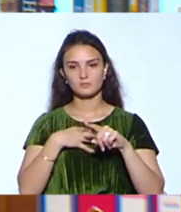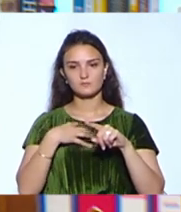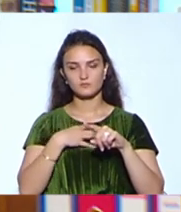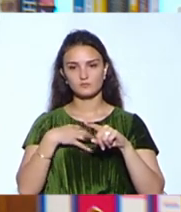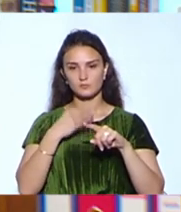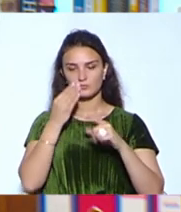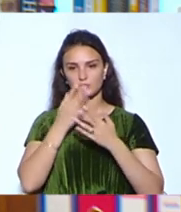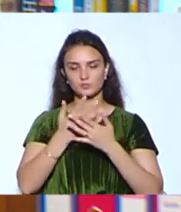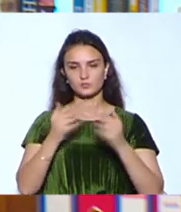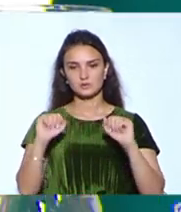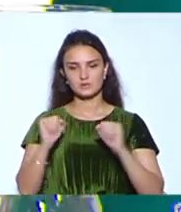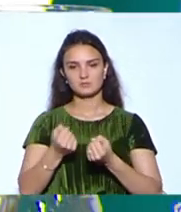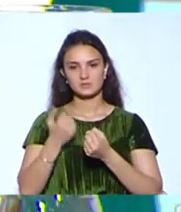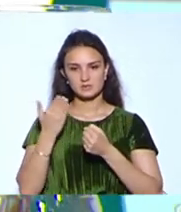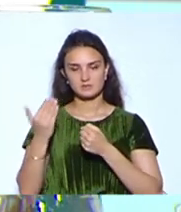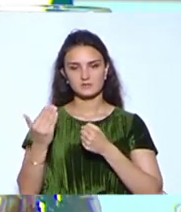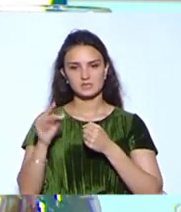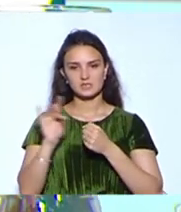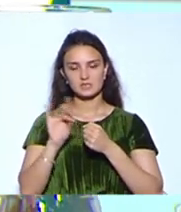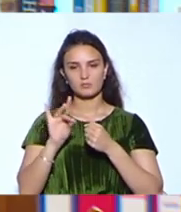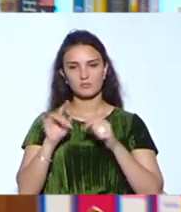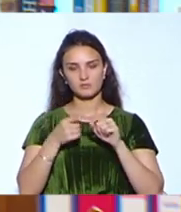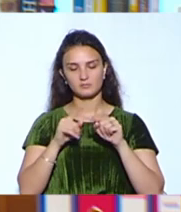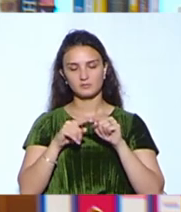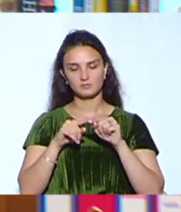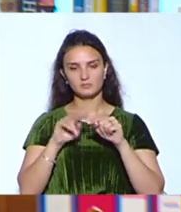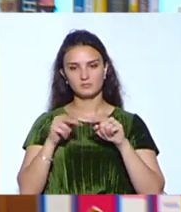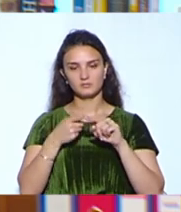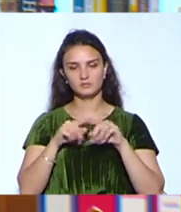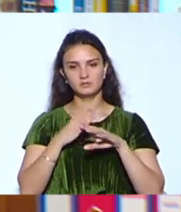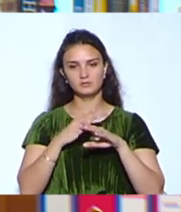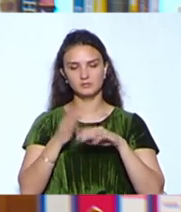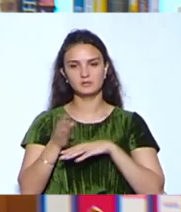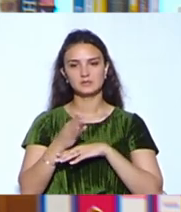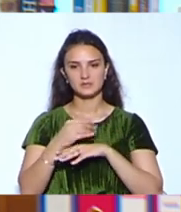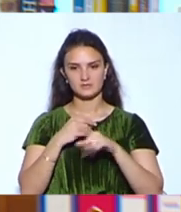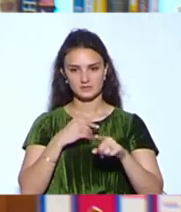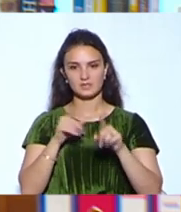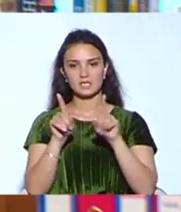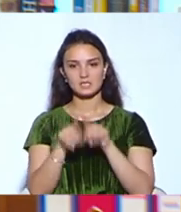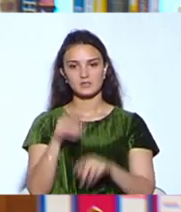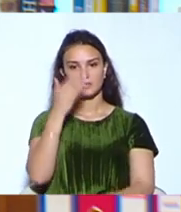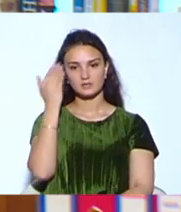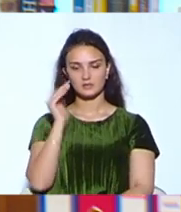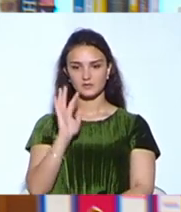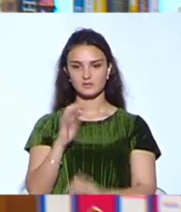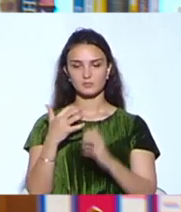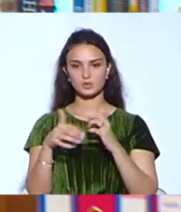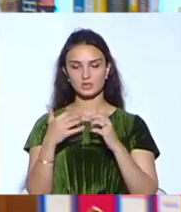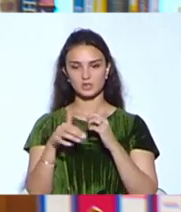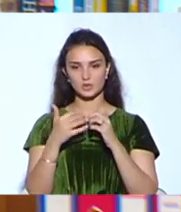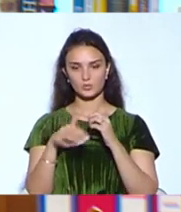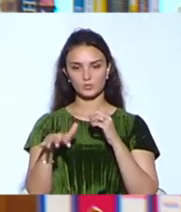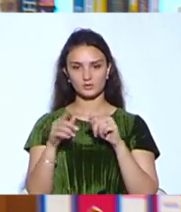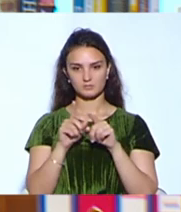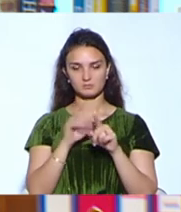მნიშვნელოვანი პროდუქტი ზამთრისათვის, ცხიმოვანი მჟავების გათვალისწინებით ეს გახლავთ თევზი. ასევე არ დაგავიწყდეთ ბოსტნეული,